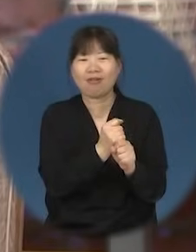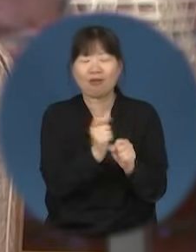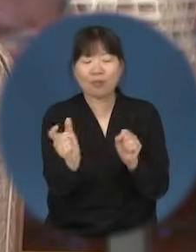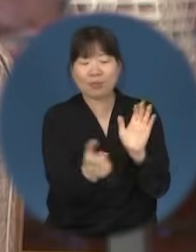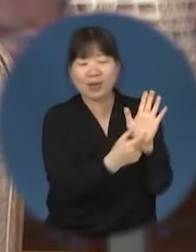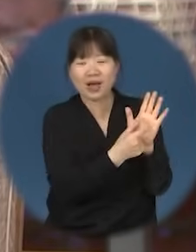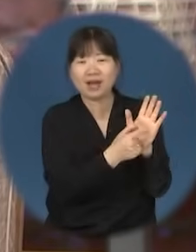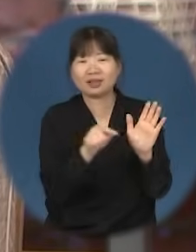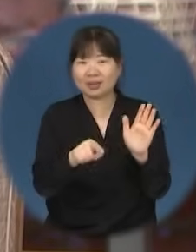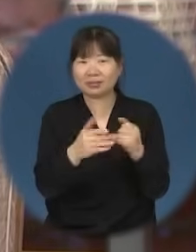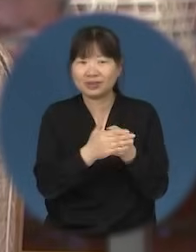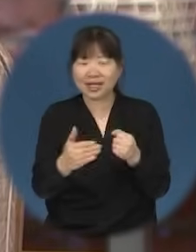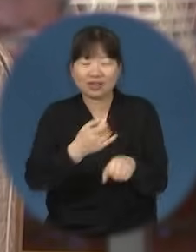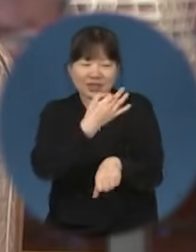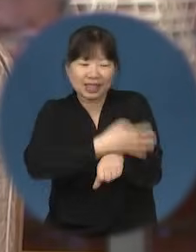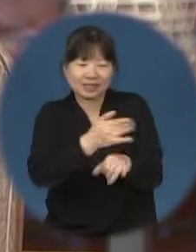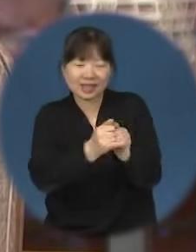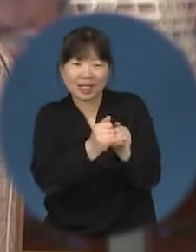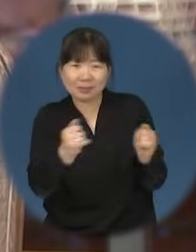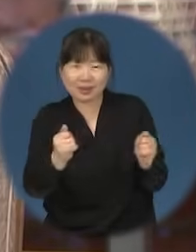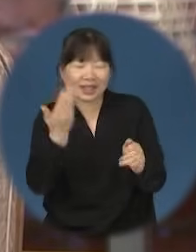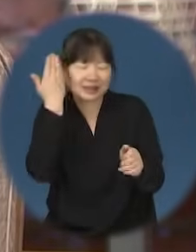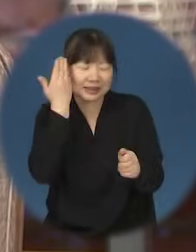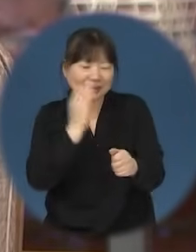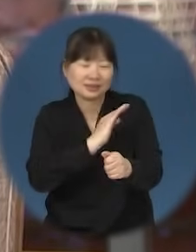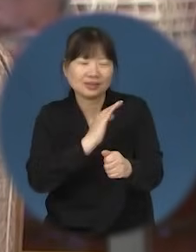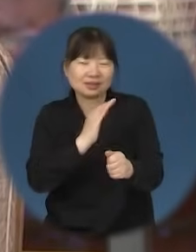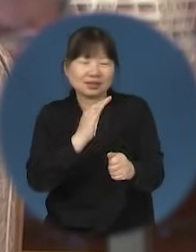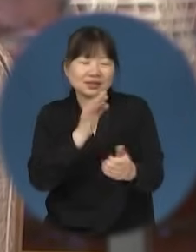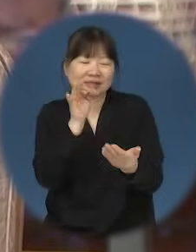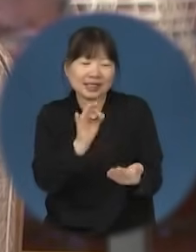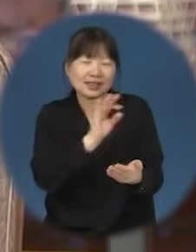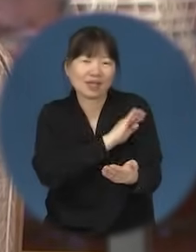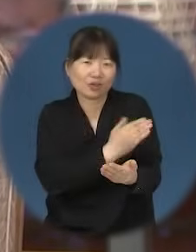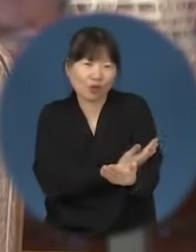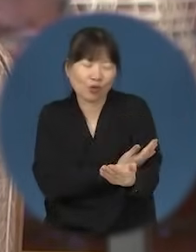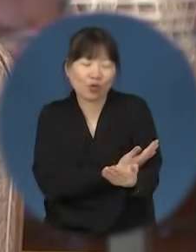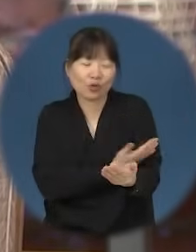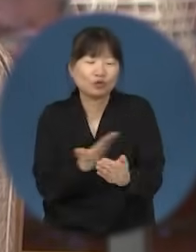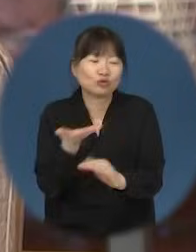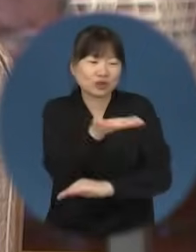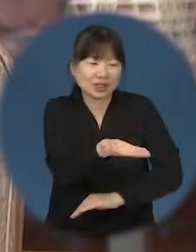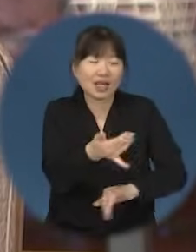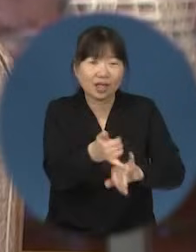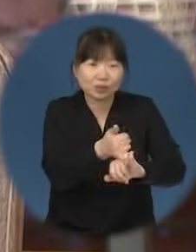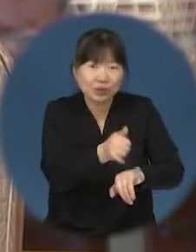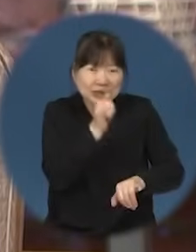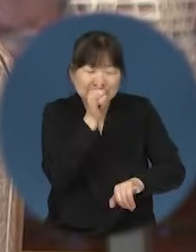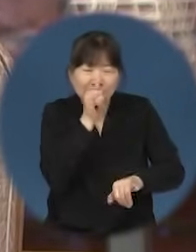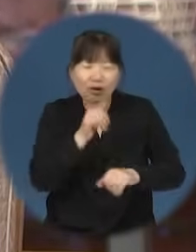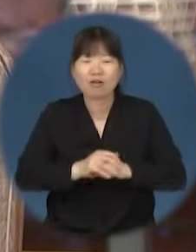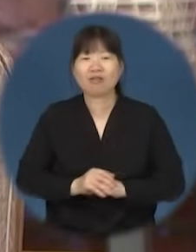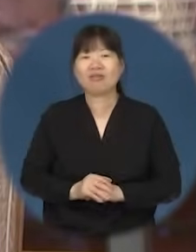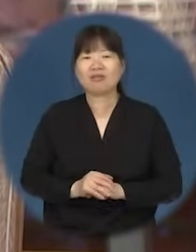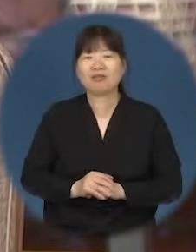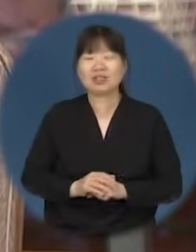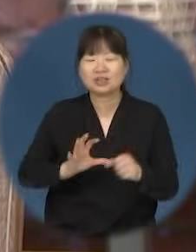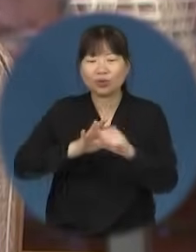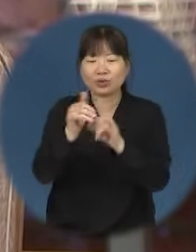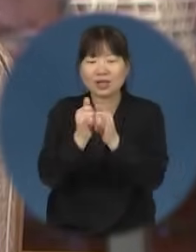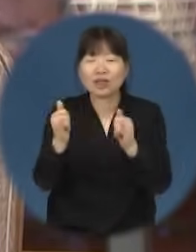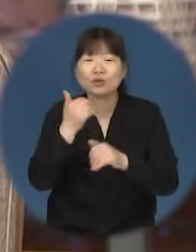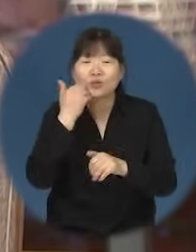사람한테 지적재산권에 대해서 수익을 셰어주겠다라고 약속을 한다 그러면 전 세계 누가 그걸